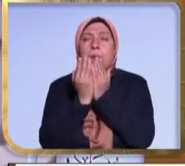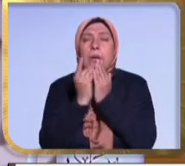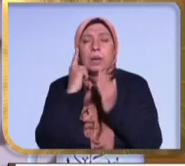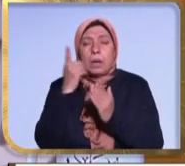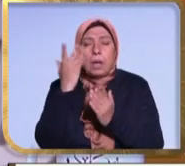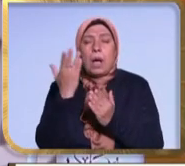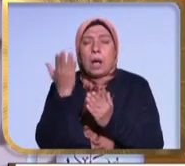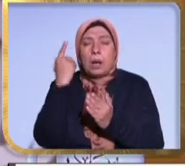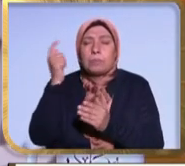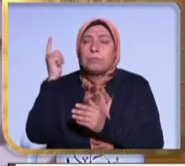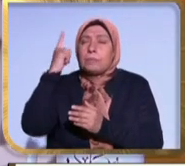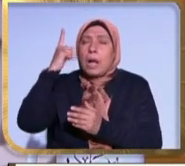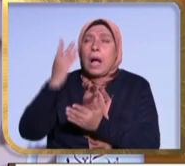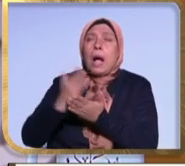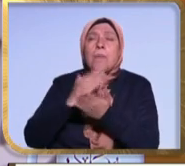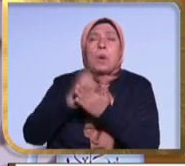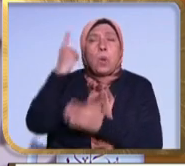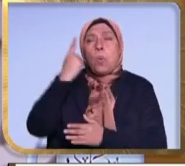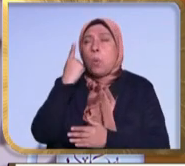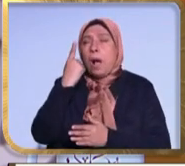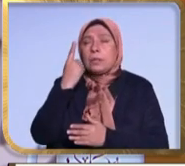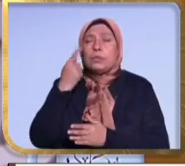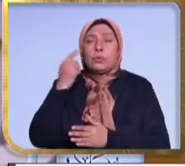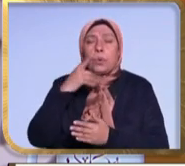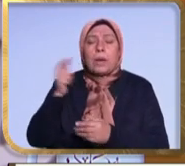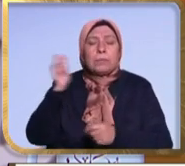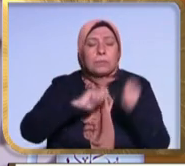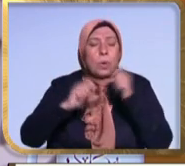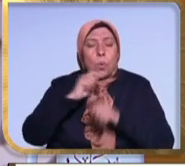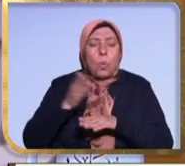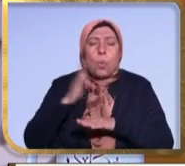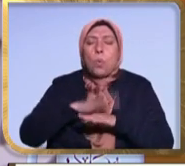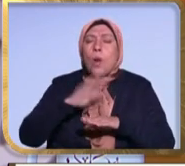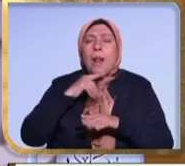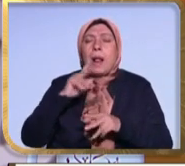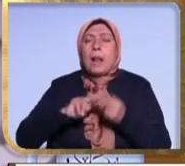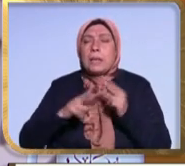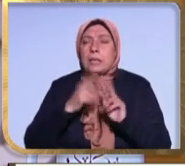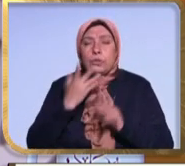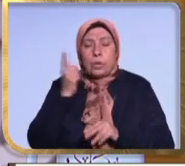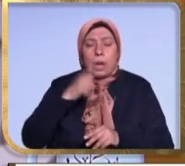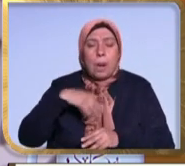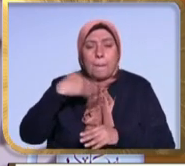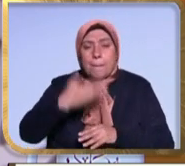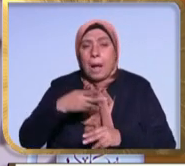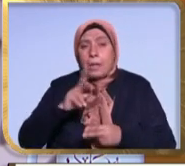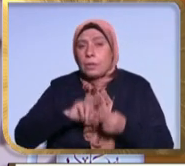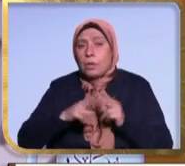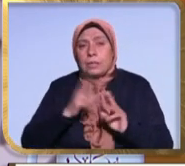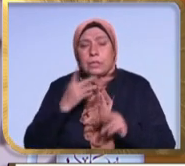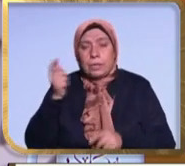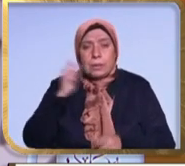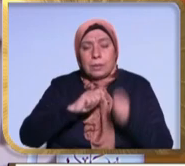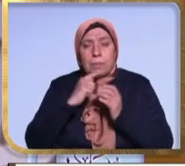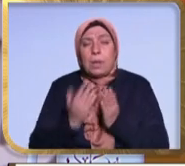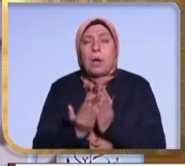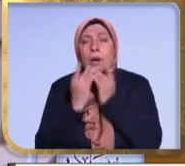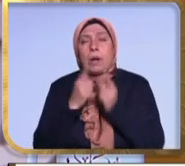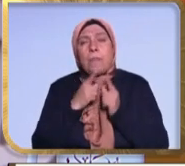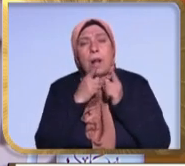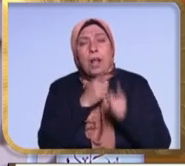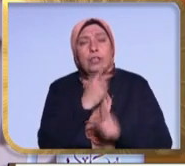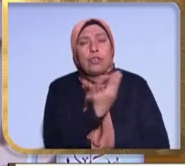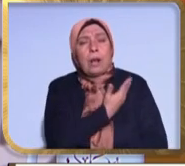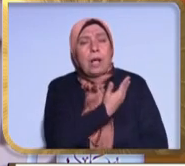قبل كل شيء والمكون لكل شيء والكائن بعد كل شيء، اللهم اجعل لغزة